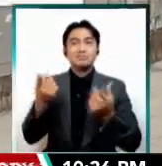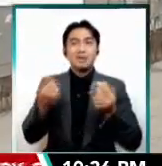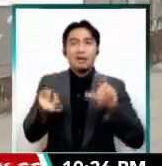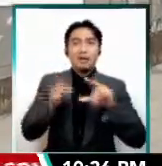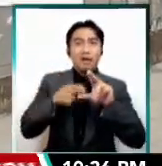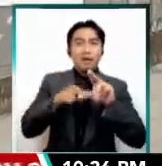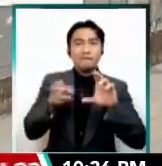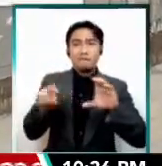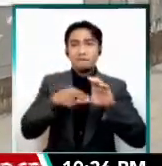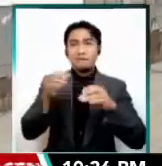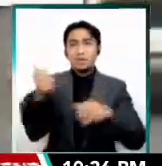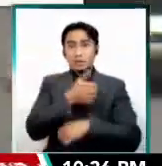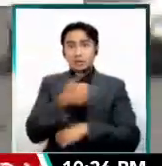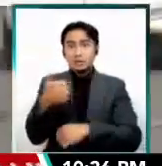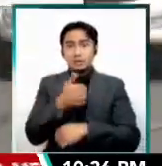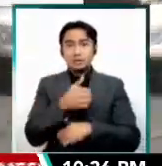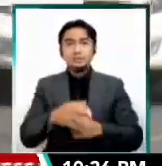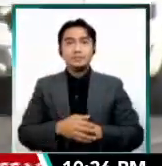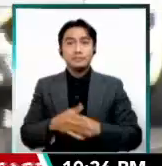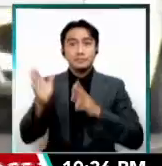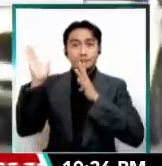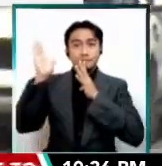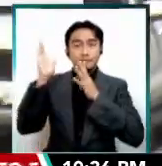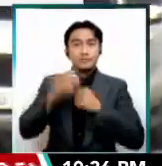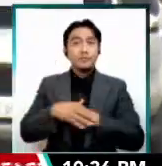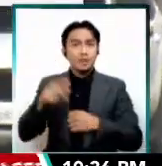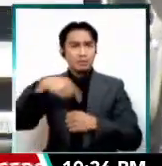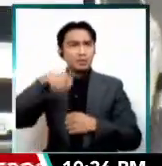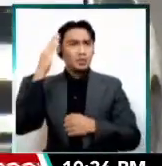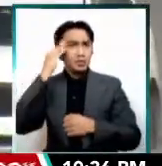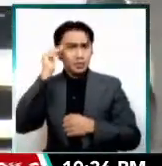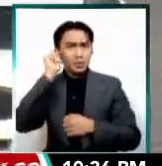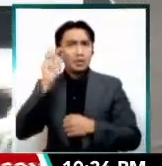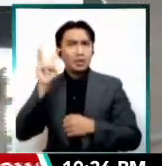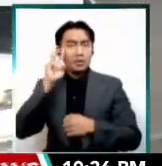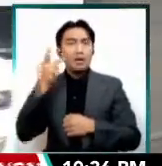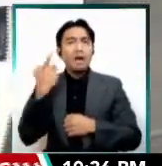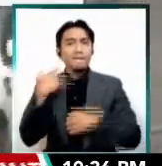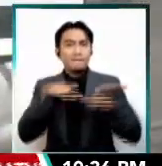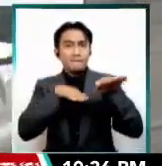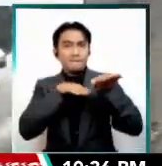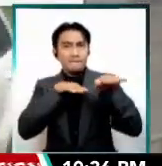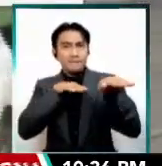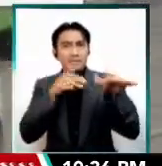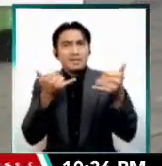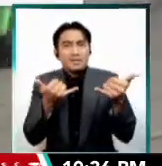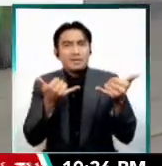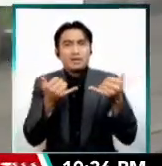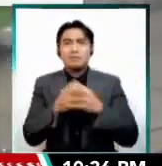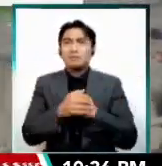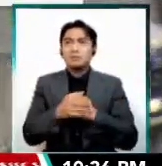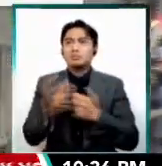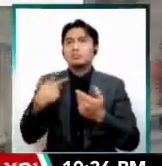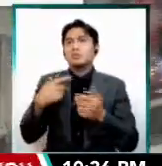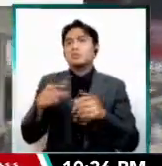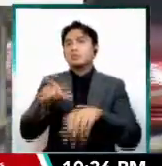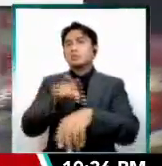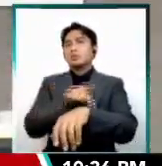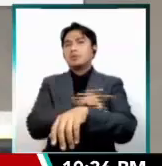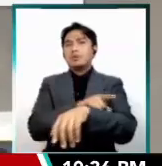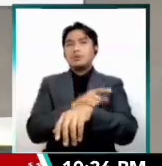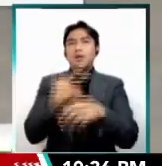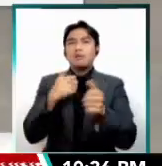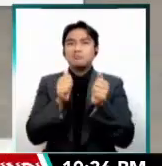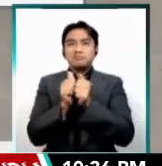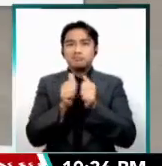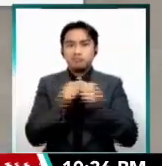mo natin na madalas po ay dahil sa traffic na rin ho ngayon, no? Matagal ho tayo magsasama. This will